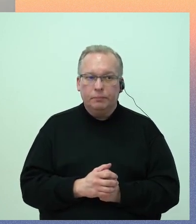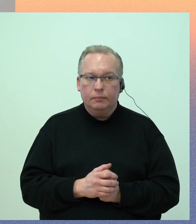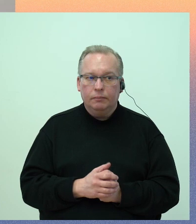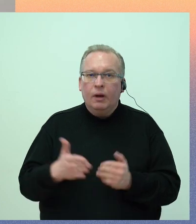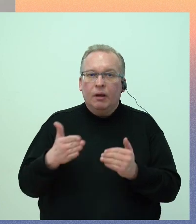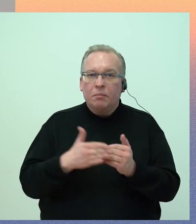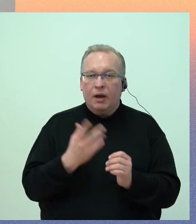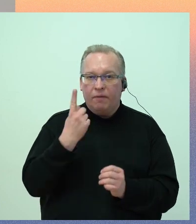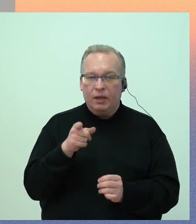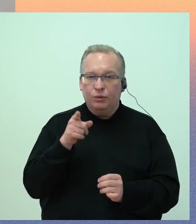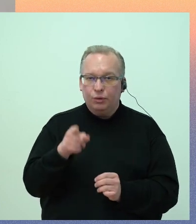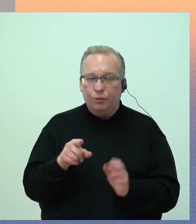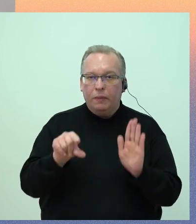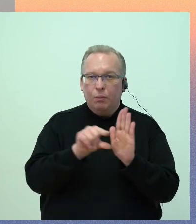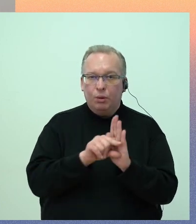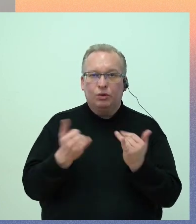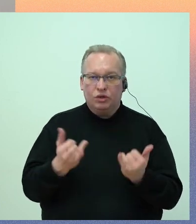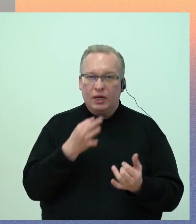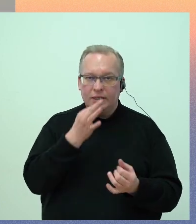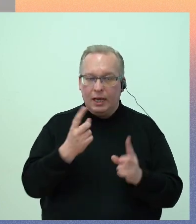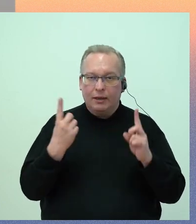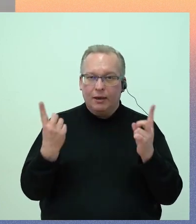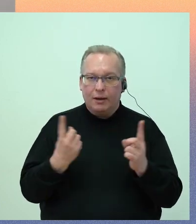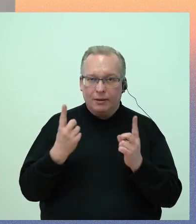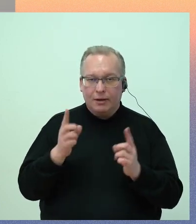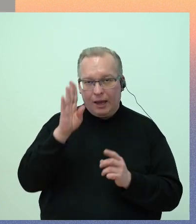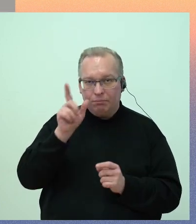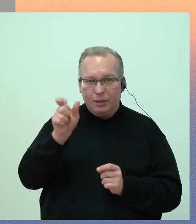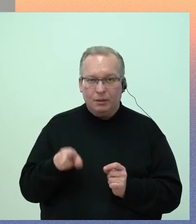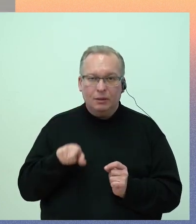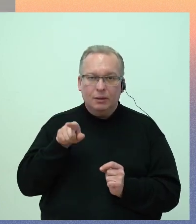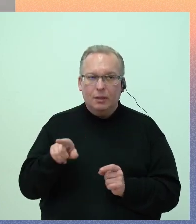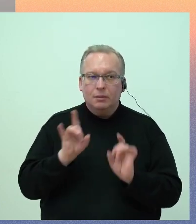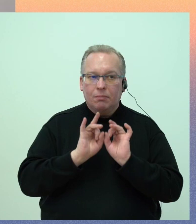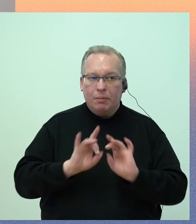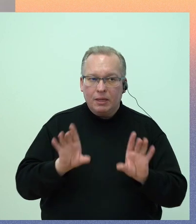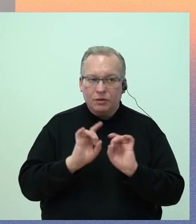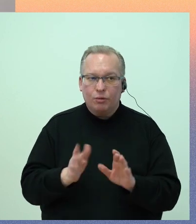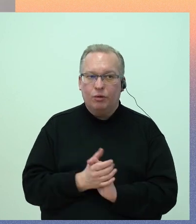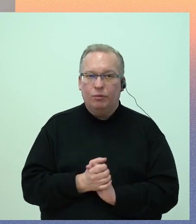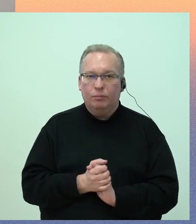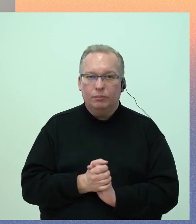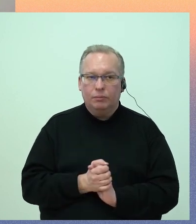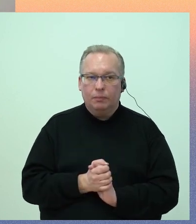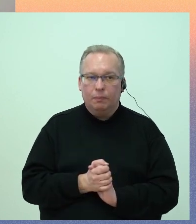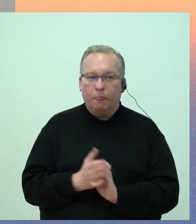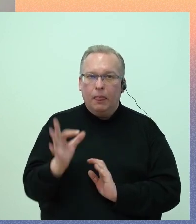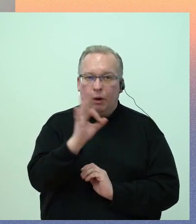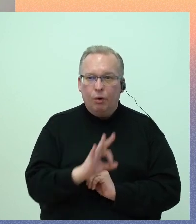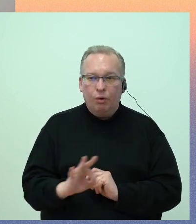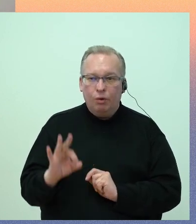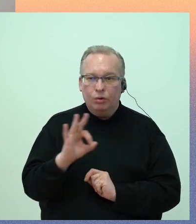prie vieno iš tų punktų, kurį paminėjo šiandien rabinas. Jis pasakojo apie